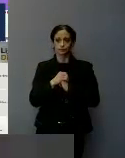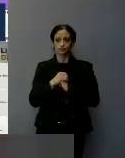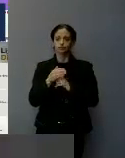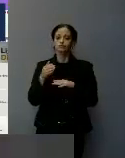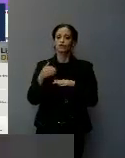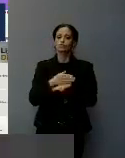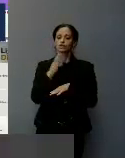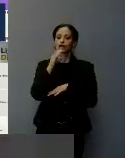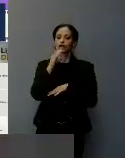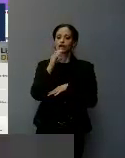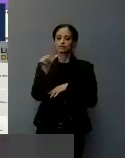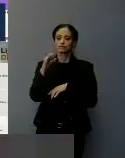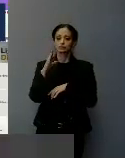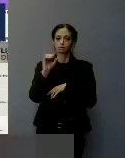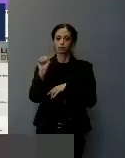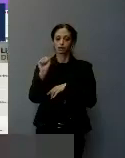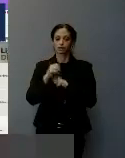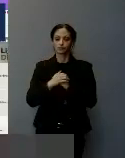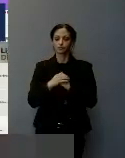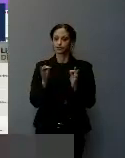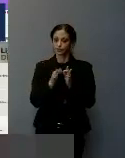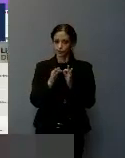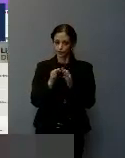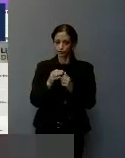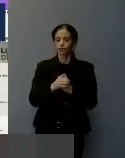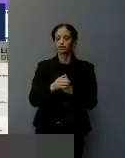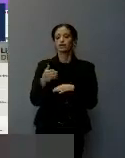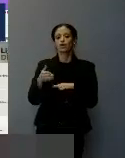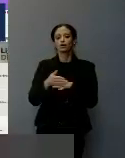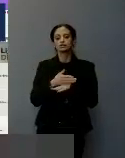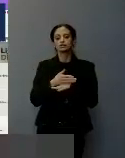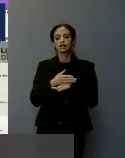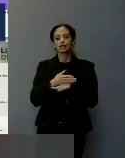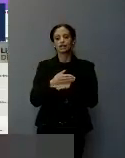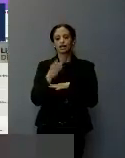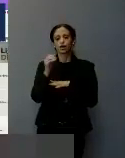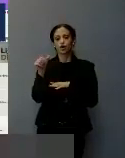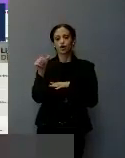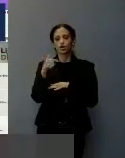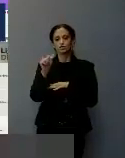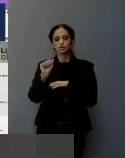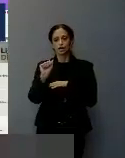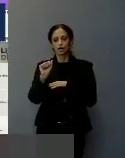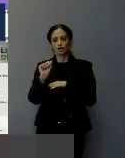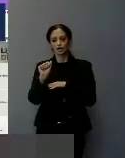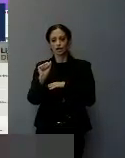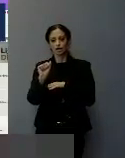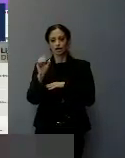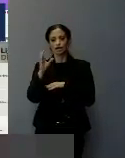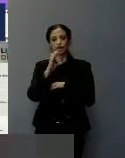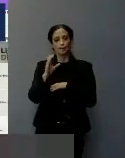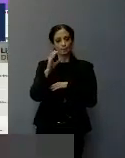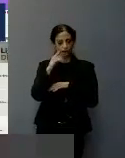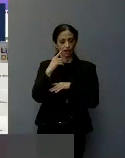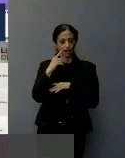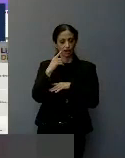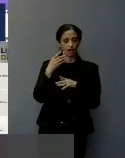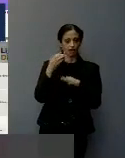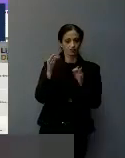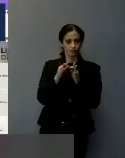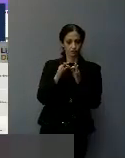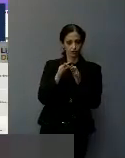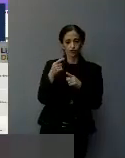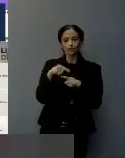consigliere cassiba favorevole consigliere quale è presidente grazie consigliere campanella consigliere costa